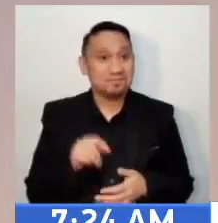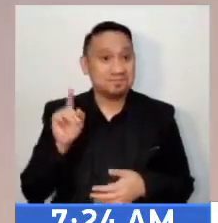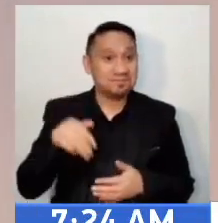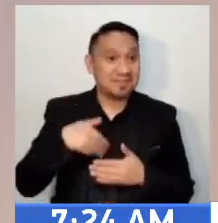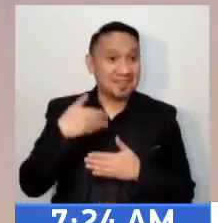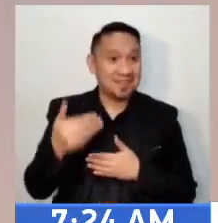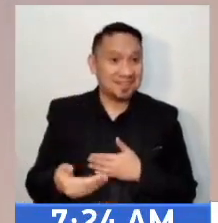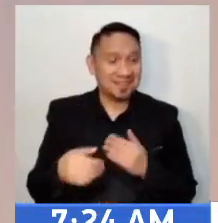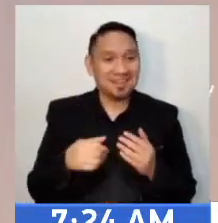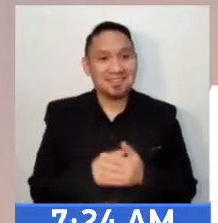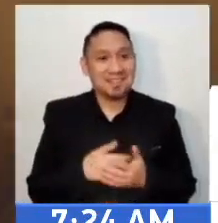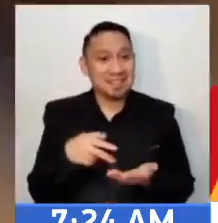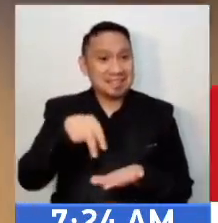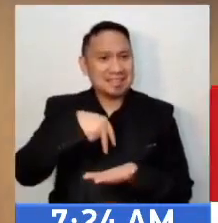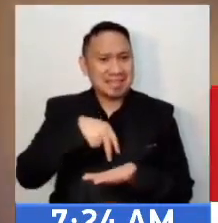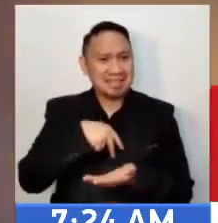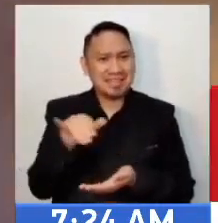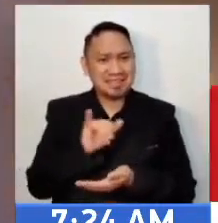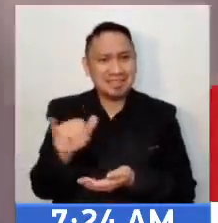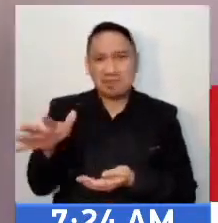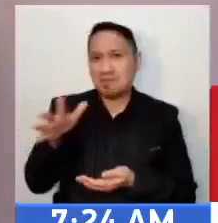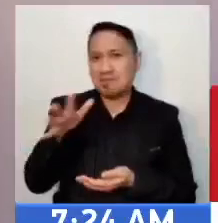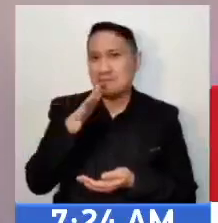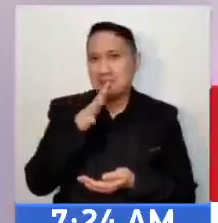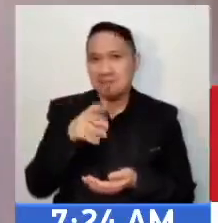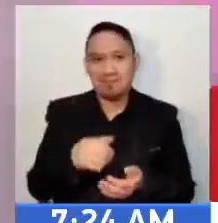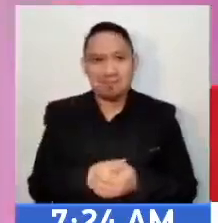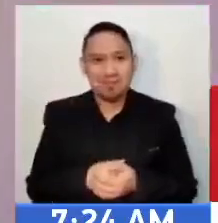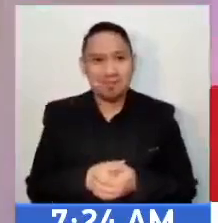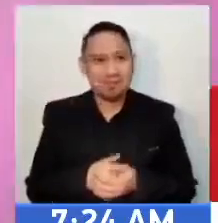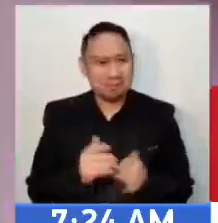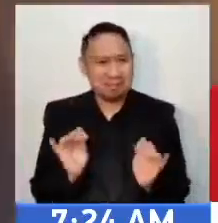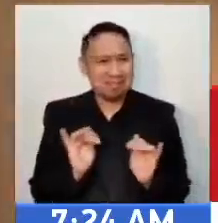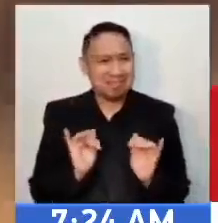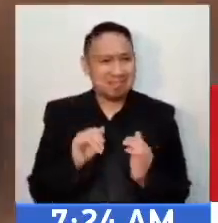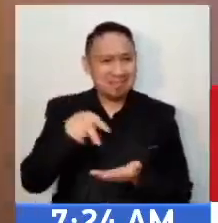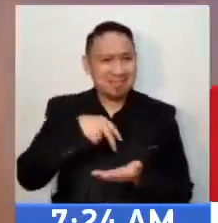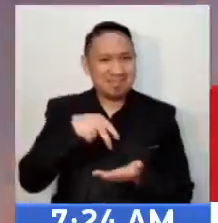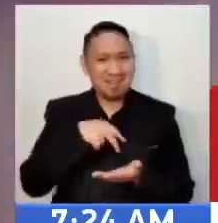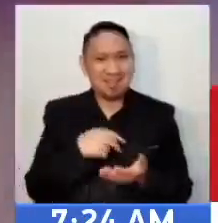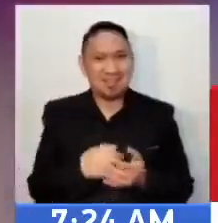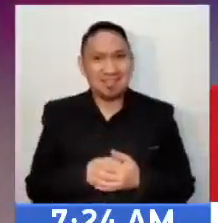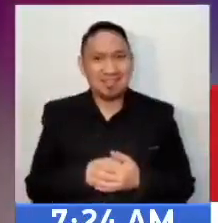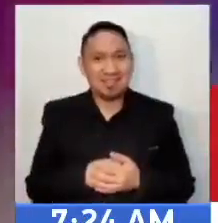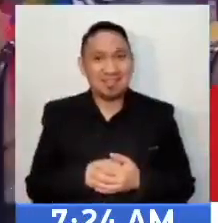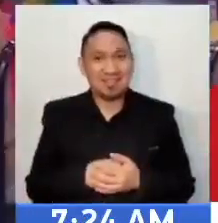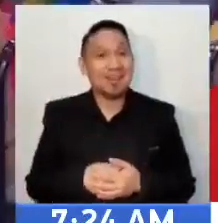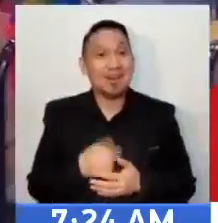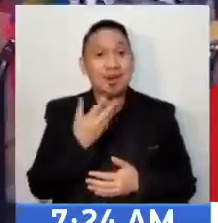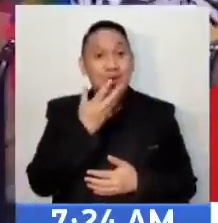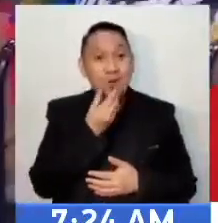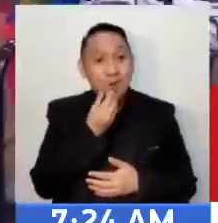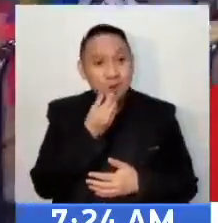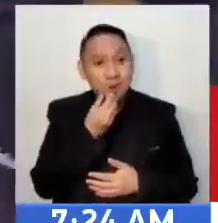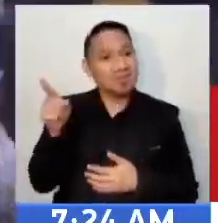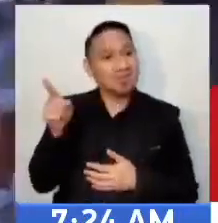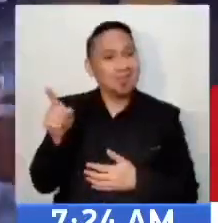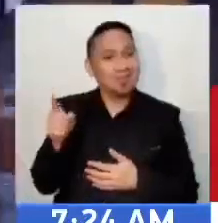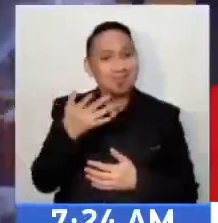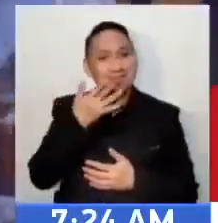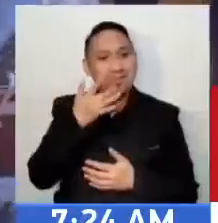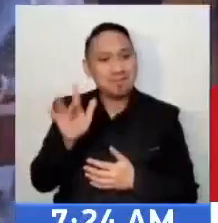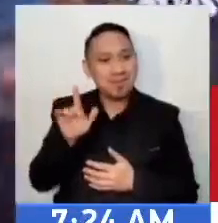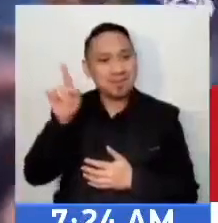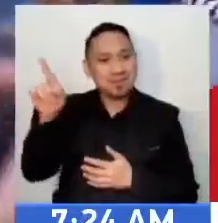na si Shiloh pagdating sa paghataw. Ang kanyang idol walang iba kundi ang kanyang mommy. Sa kanyang